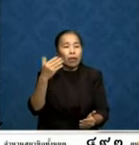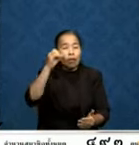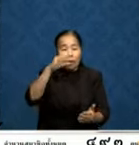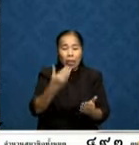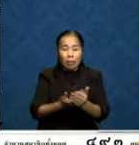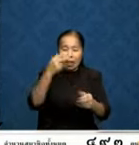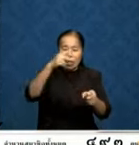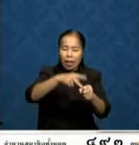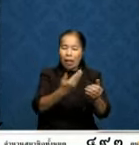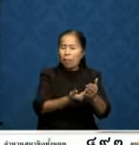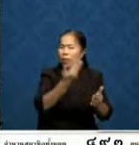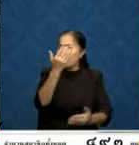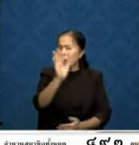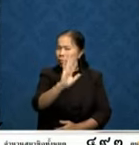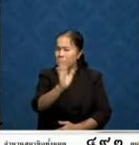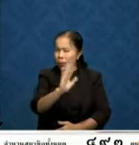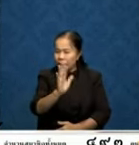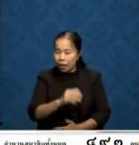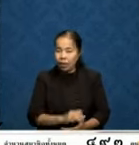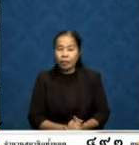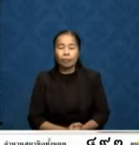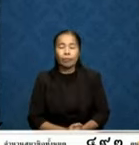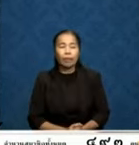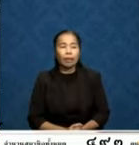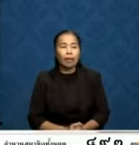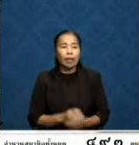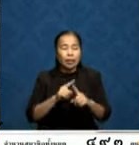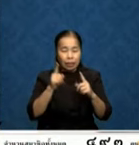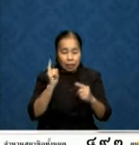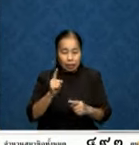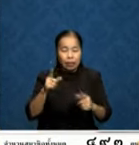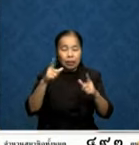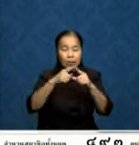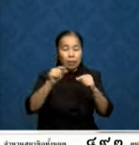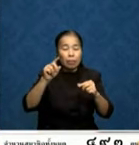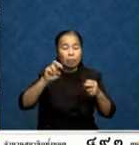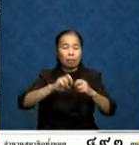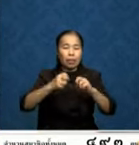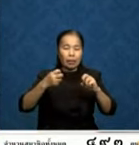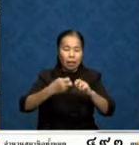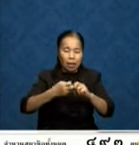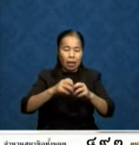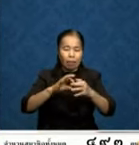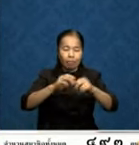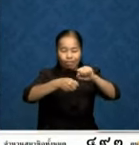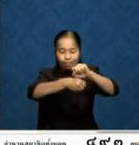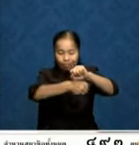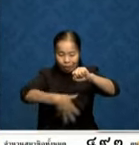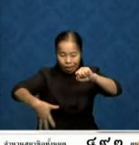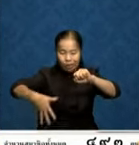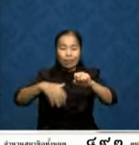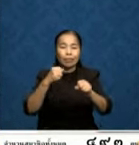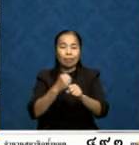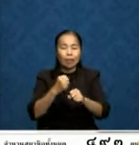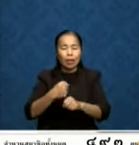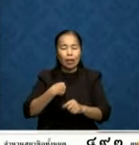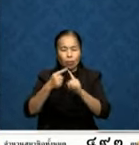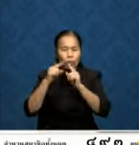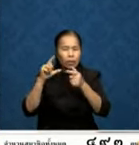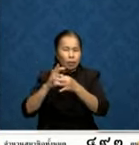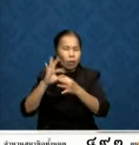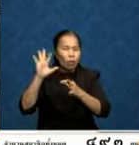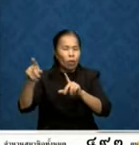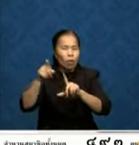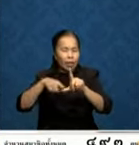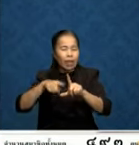ไม่ก๊าซราคาแพงอย่างที่เราคิดหรอกครับจริงๆแล้วมันเป็นเรื่องปัญหาเชิงโครงสร้างครับเนี่ยพูดเหมือนพรรคก้าวไกลเลยนะต้องเอะอะเข้า